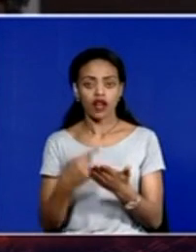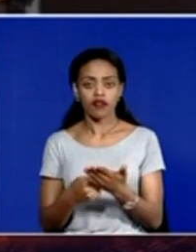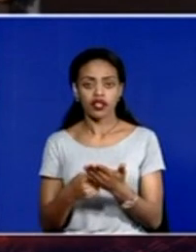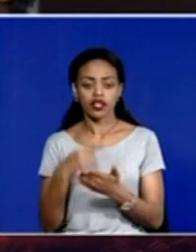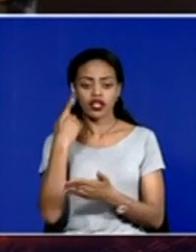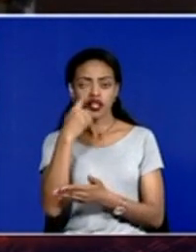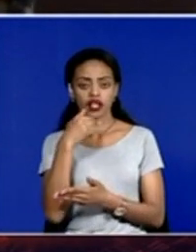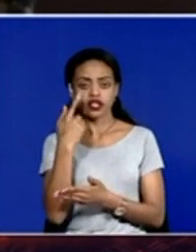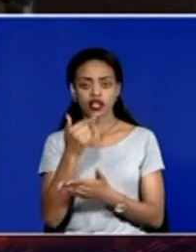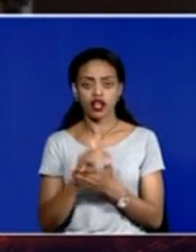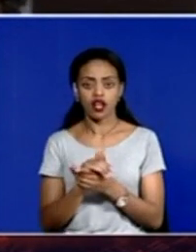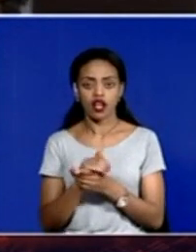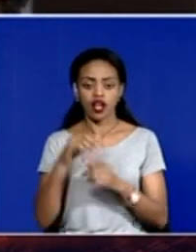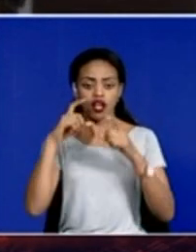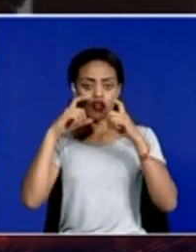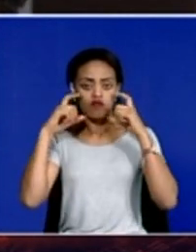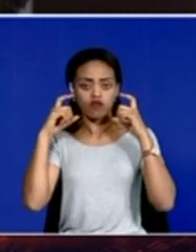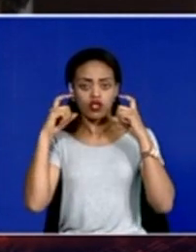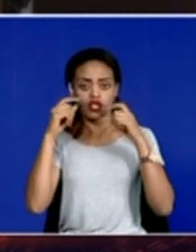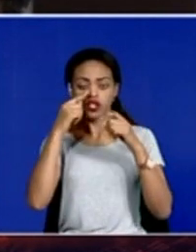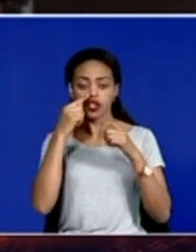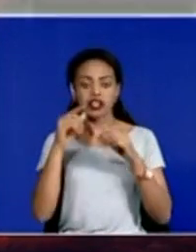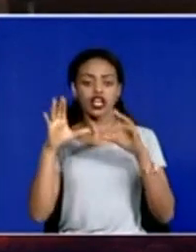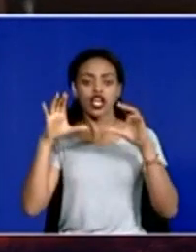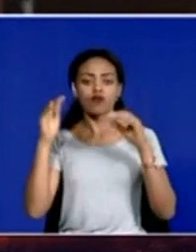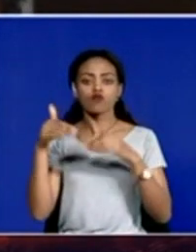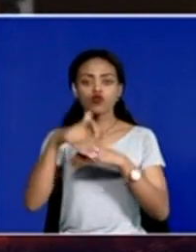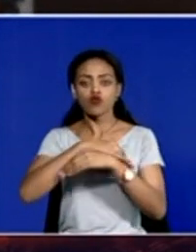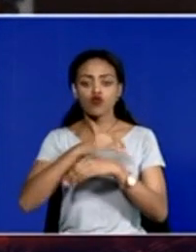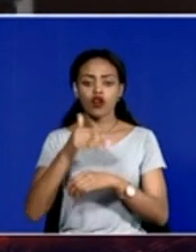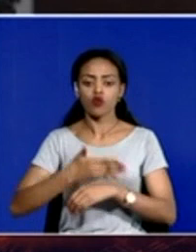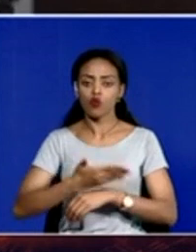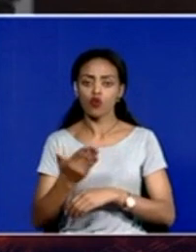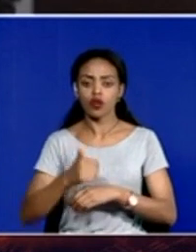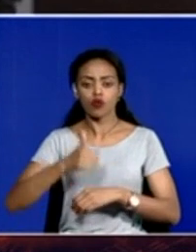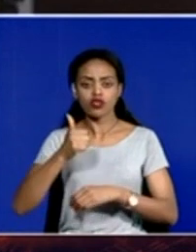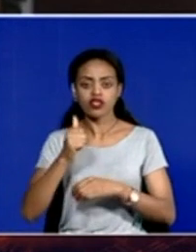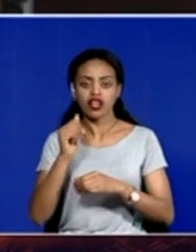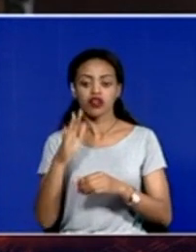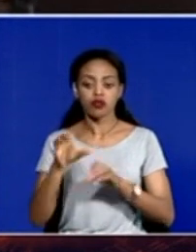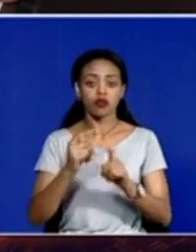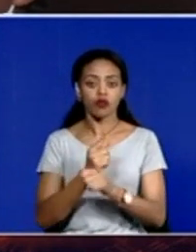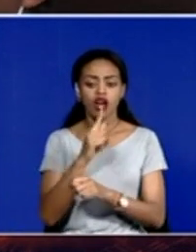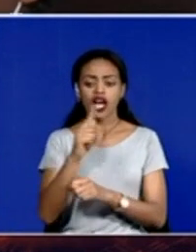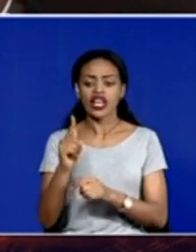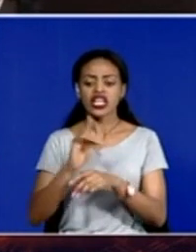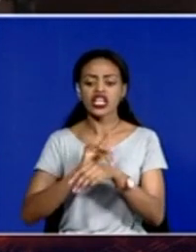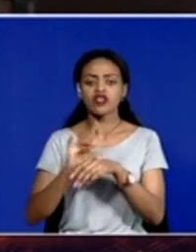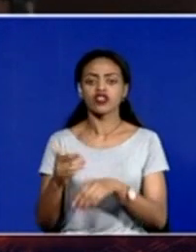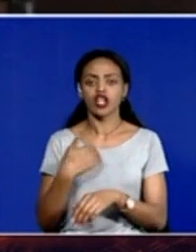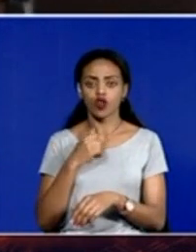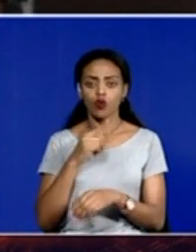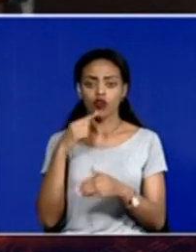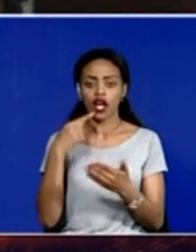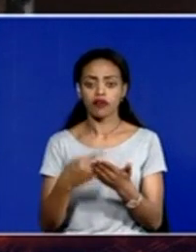ገጽካን ኣፍካን ኣፍንጫኻን ናይ ምሽፋን ጉዳይ ብወሳናይ መልክዑ ሰበ ይተግብረሎ እዩ ግን ሓደ ሓደ ክፍተታት ኣለዉ